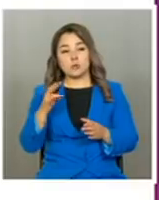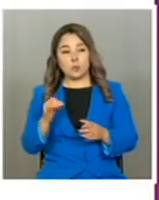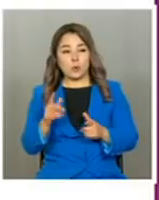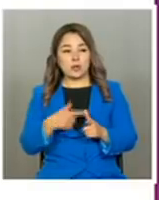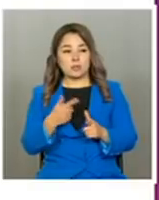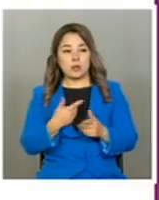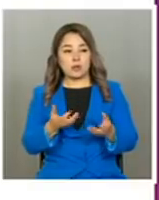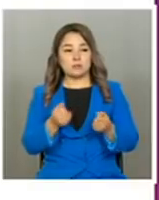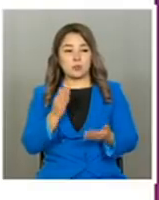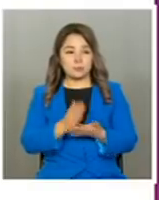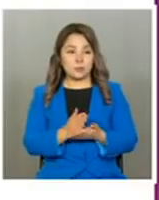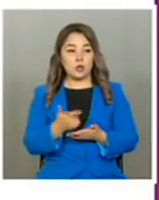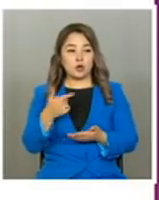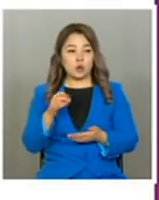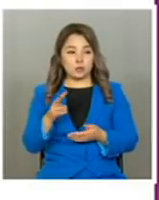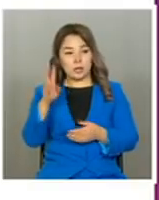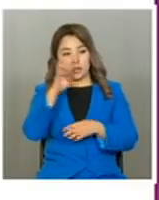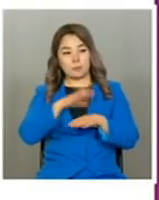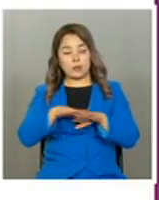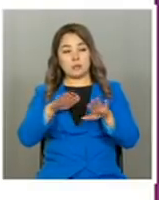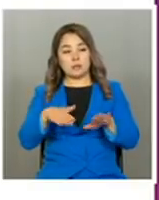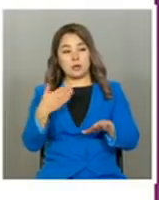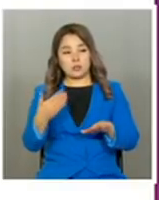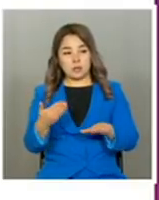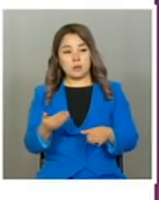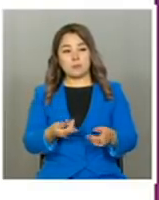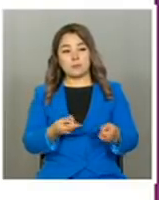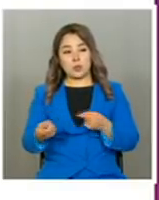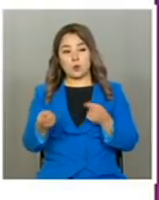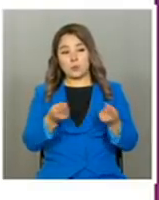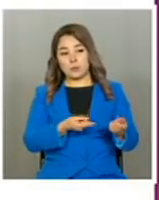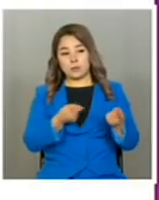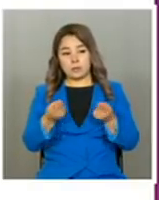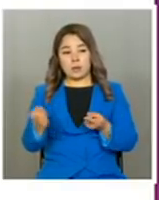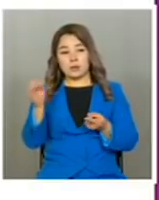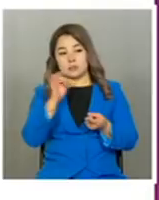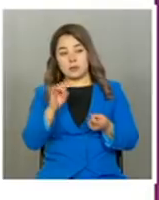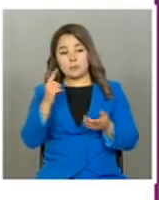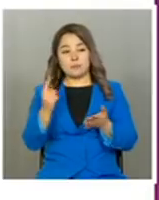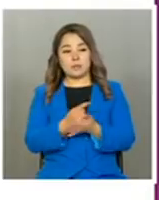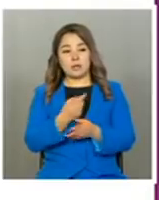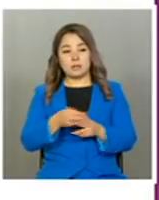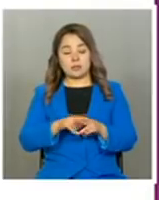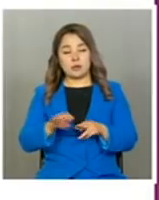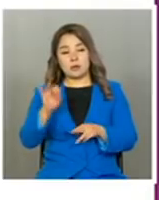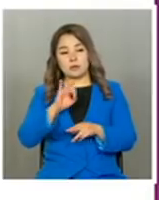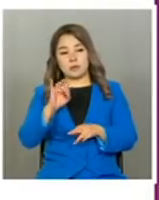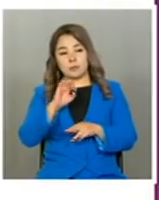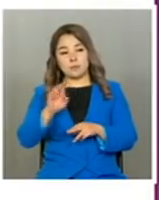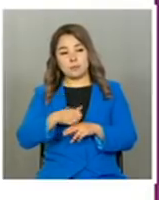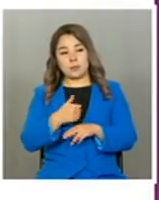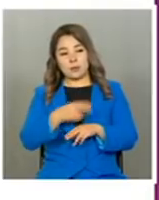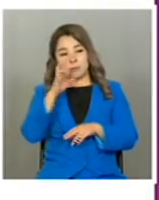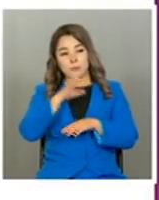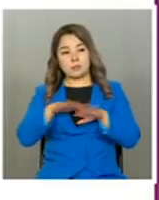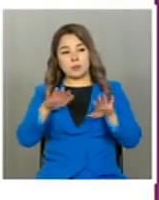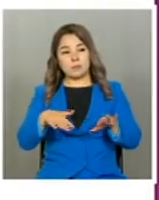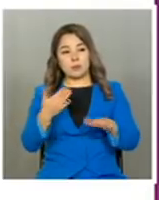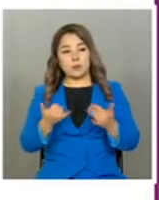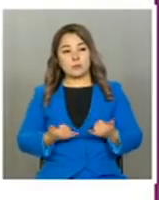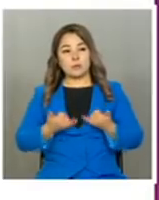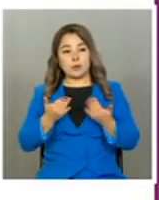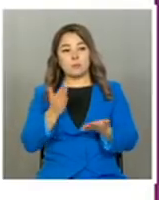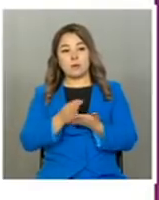алды. Ғұн империясы көшпелілер тарихындағы алғашқы империялық мемлекет. Тәңірқұттан